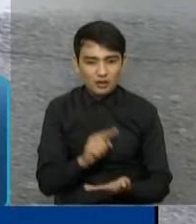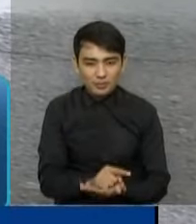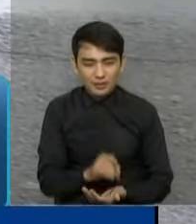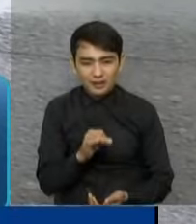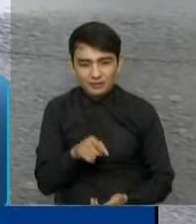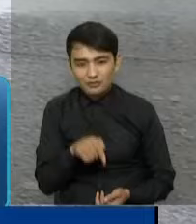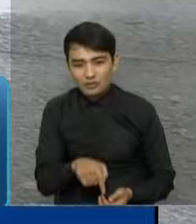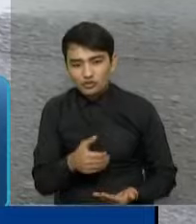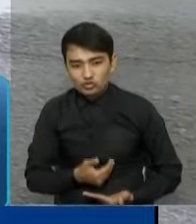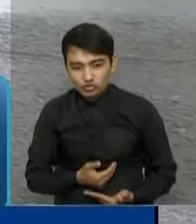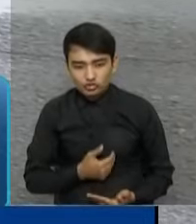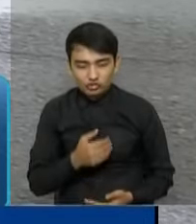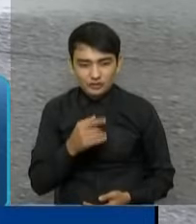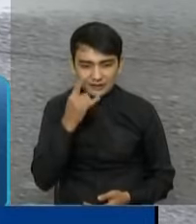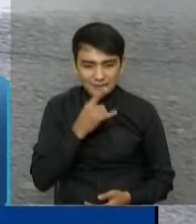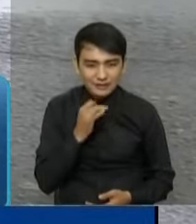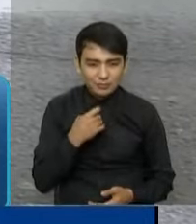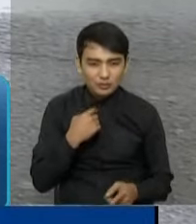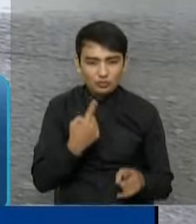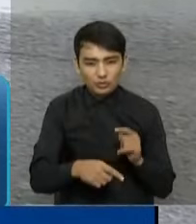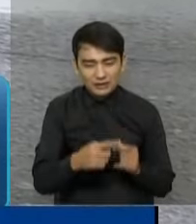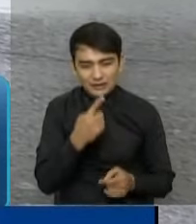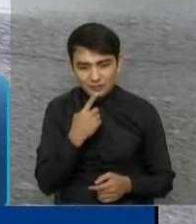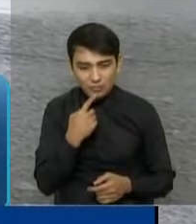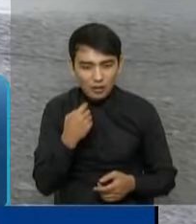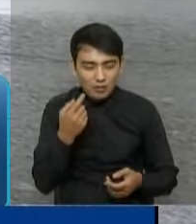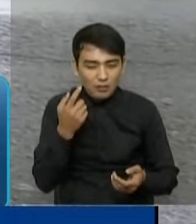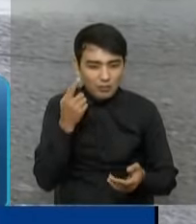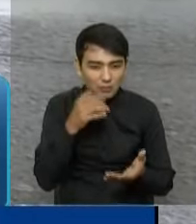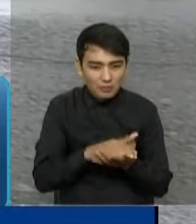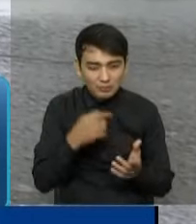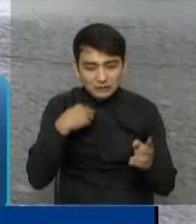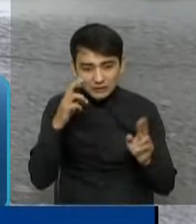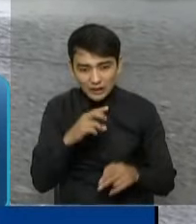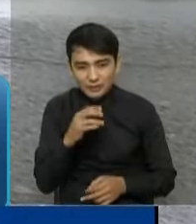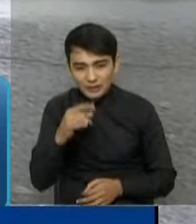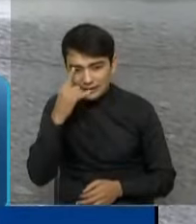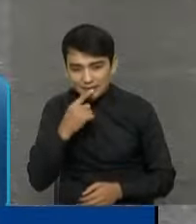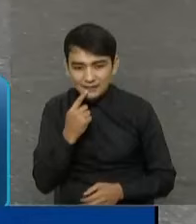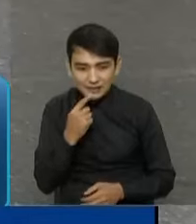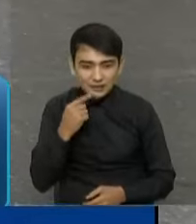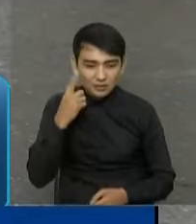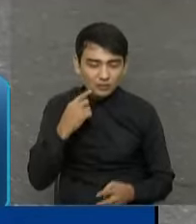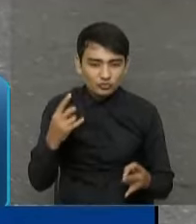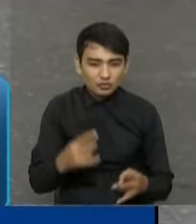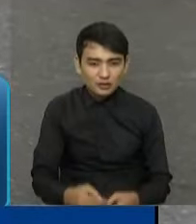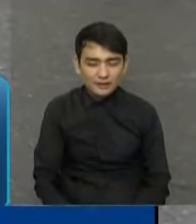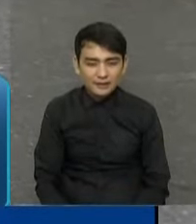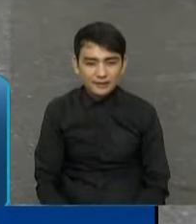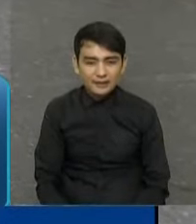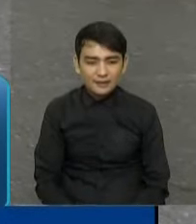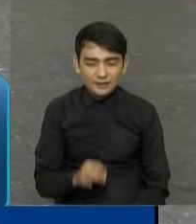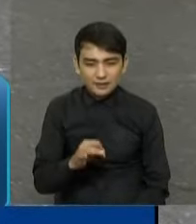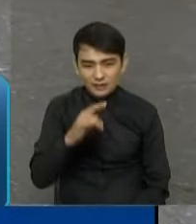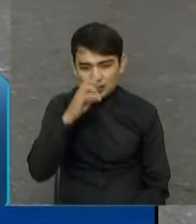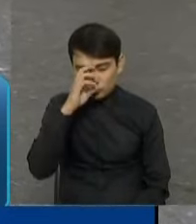тұрғаннан кейін біз басқалардың тілін түсіне бермейміз ғой, бірақ олар осында келгеннен кейін қазақ тілін білуі керек. Та болса жаңағы мемлекет